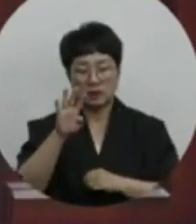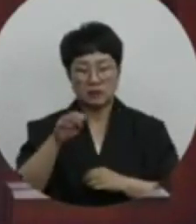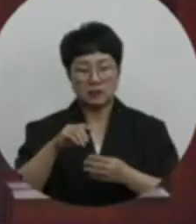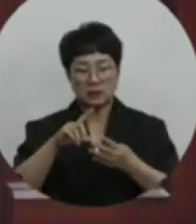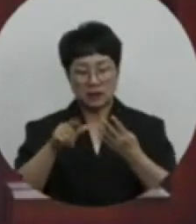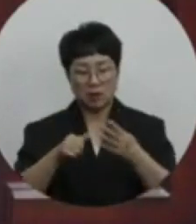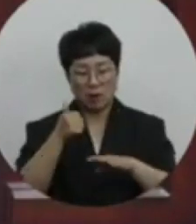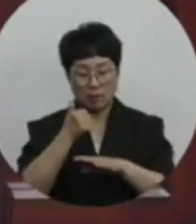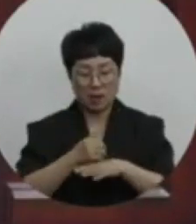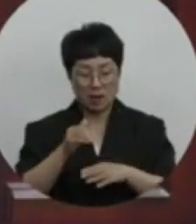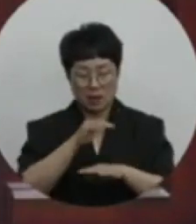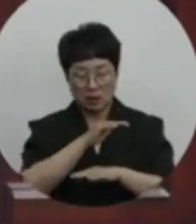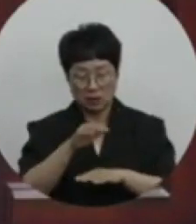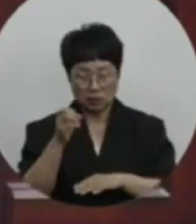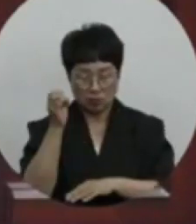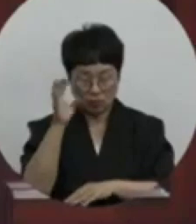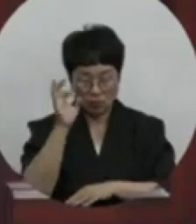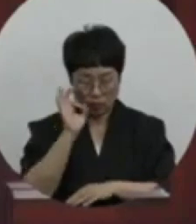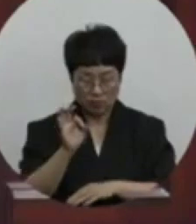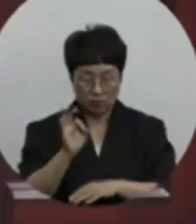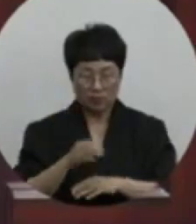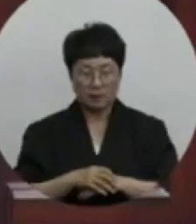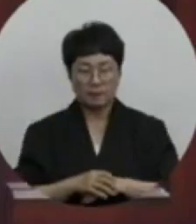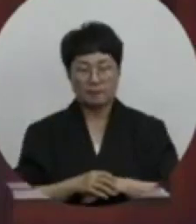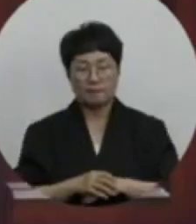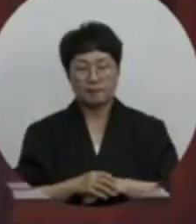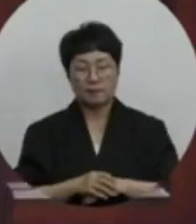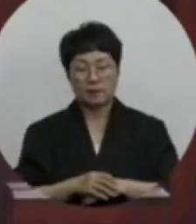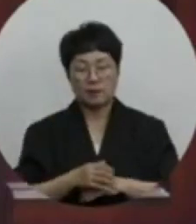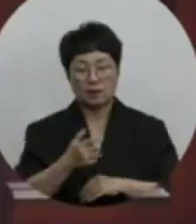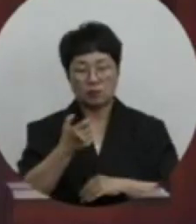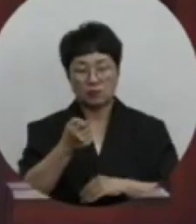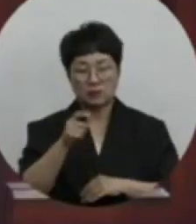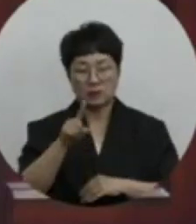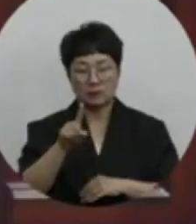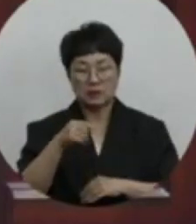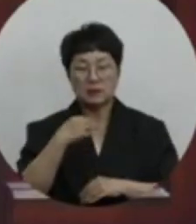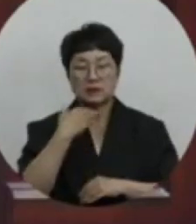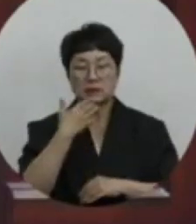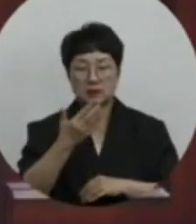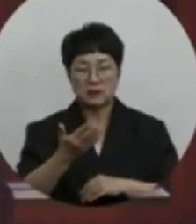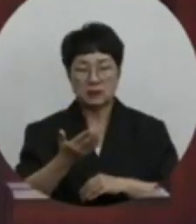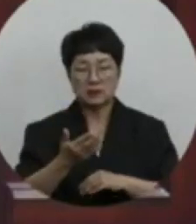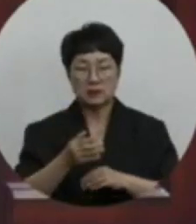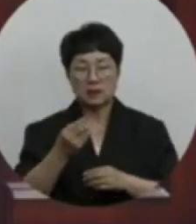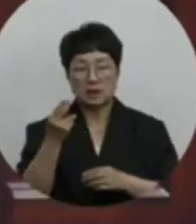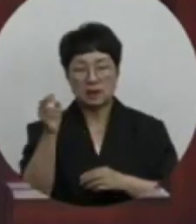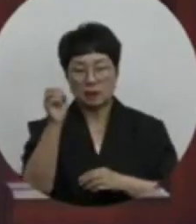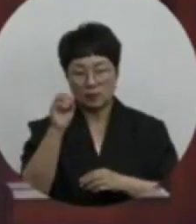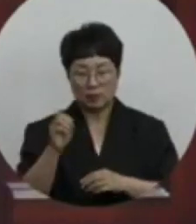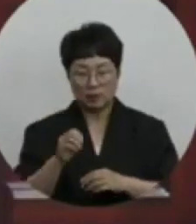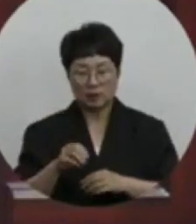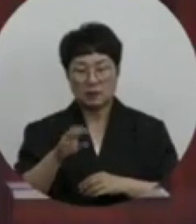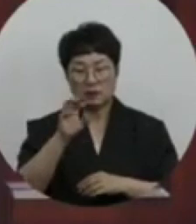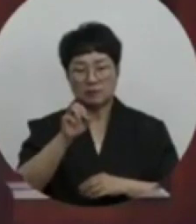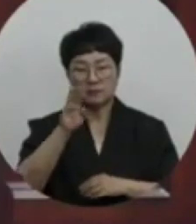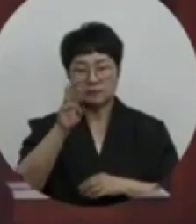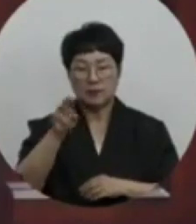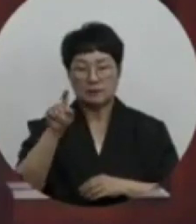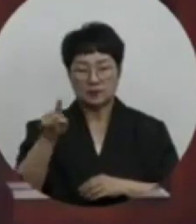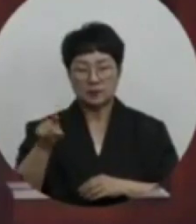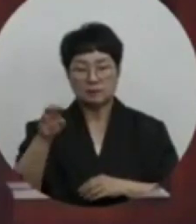말 기준 여주시 인구 통계를 보면 61세 이상의 비율은 34.3%가